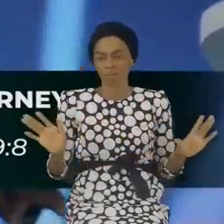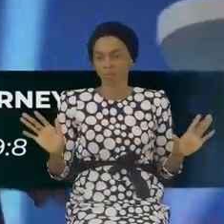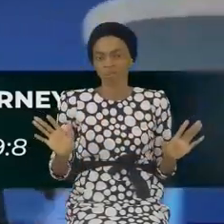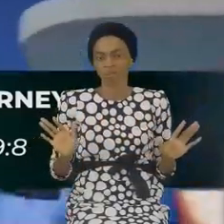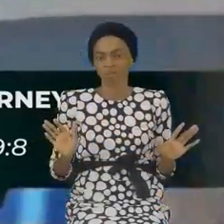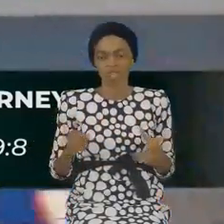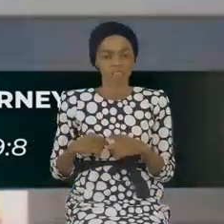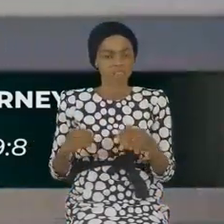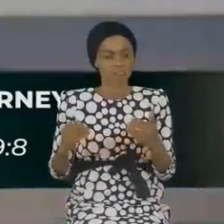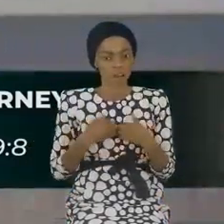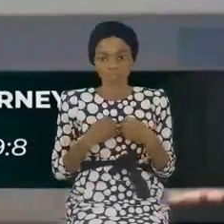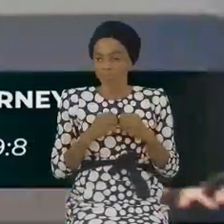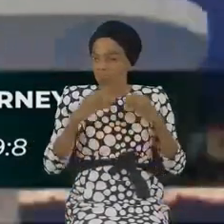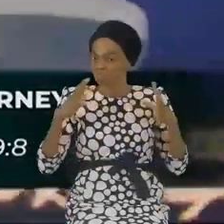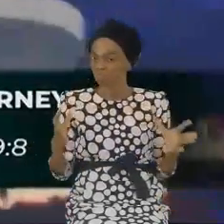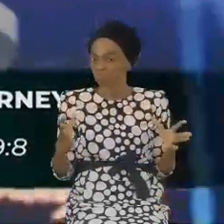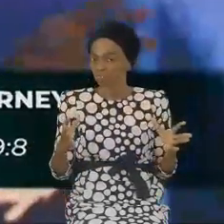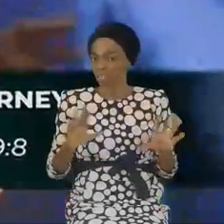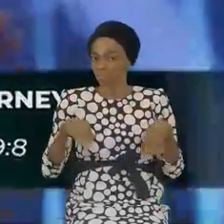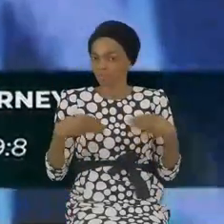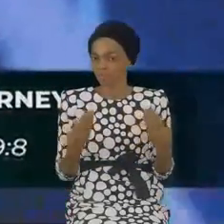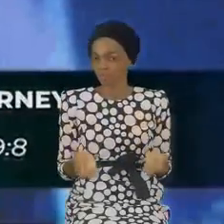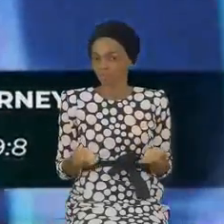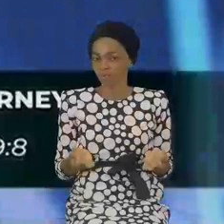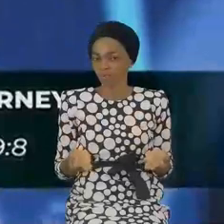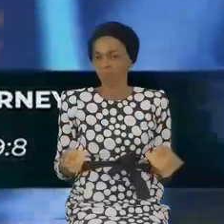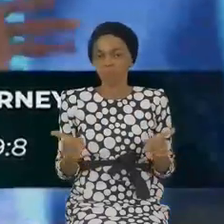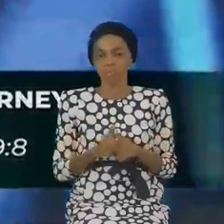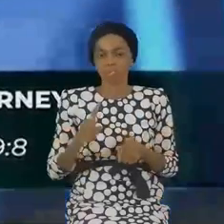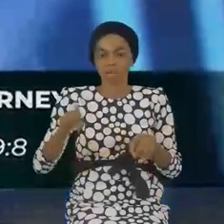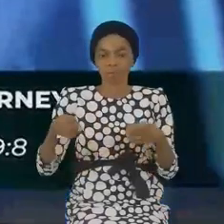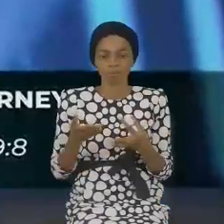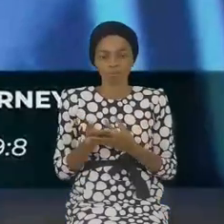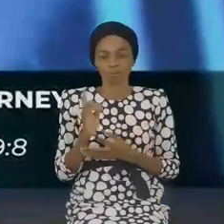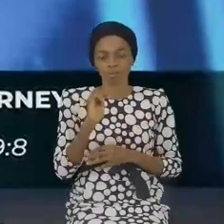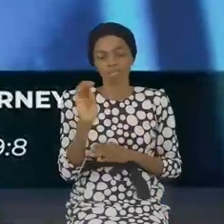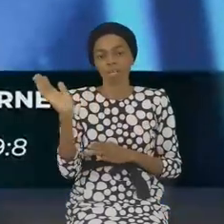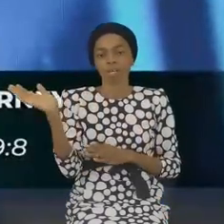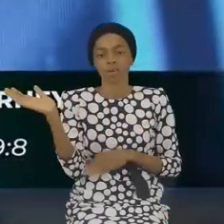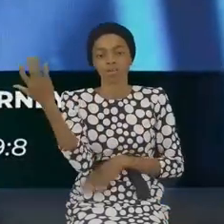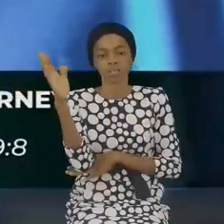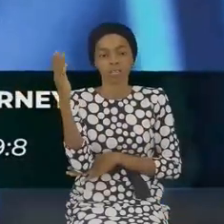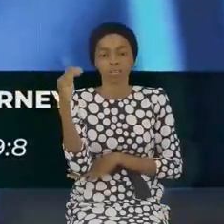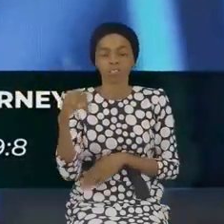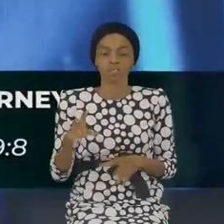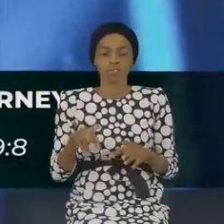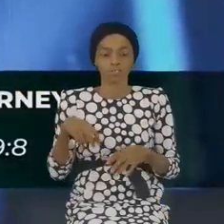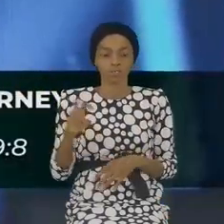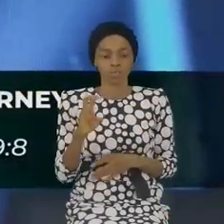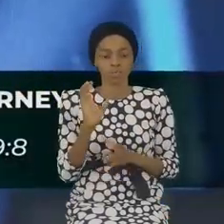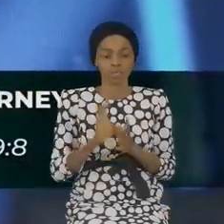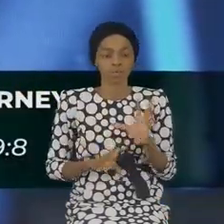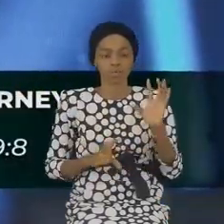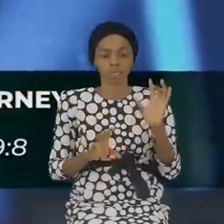Ils avaient la provision abondante comme ils traversaient le désert. Chapitre 8